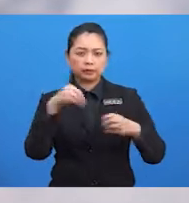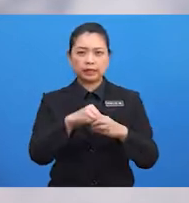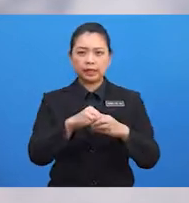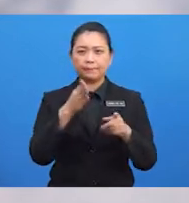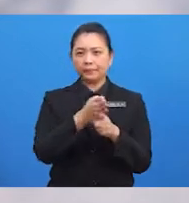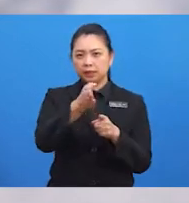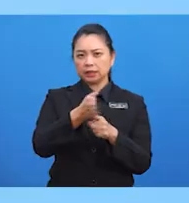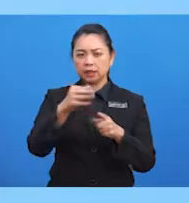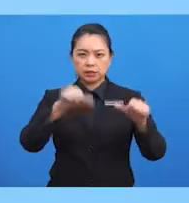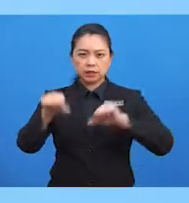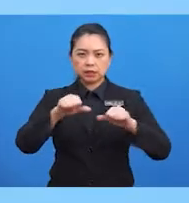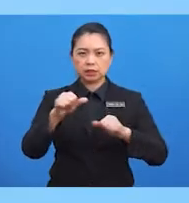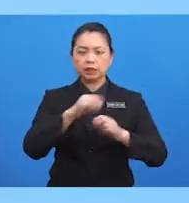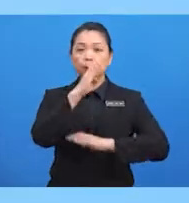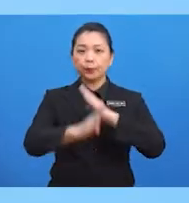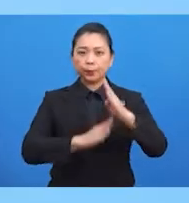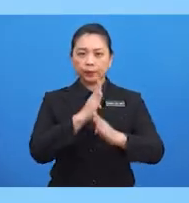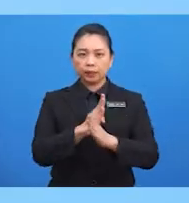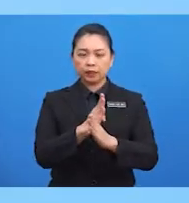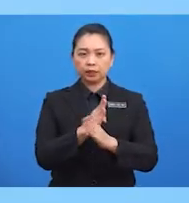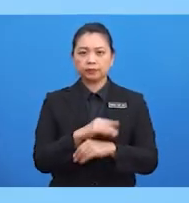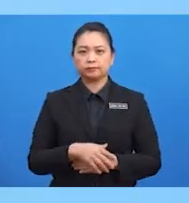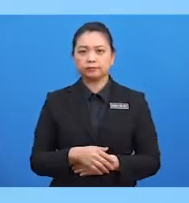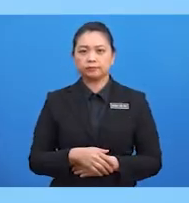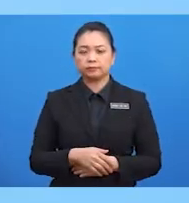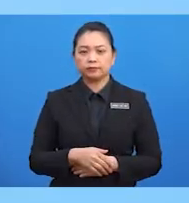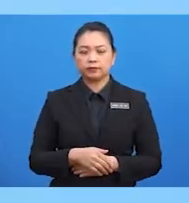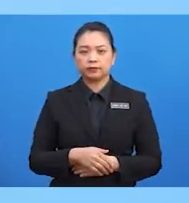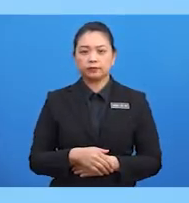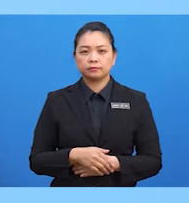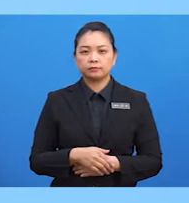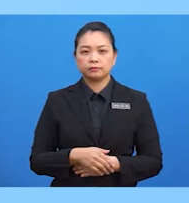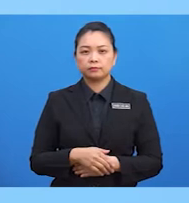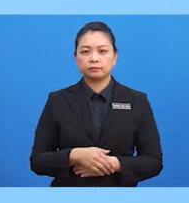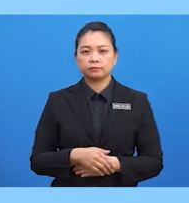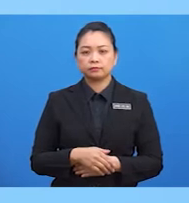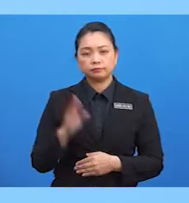bidang sains bumi seperti hidrologi, ekologi,